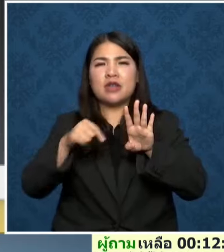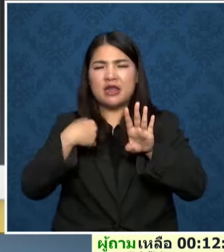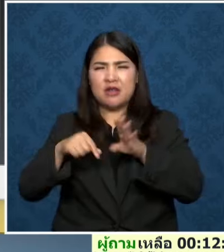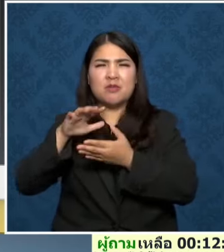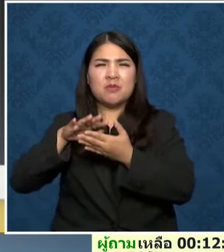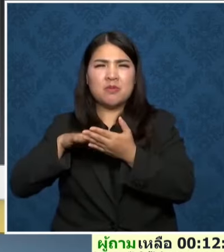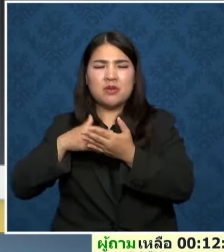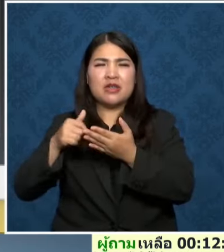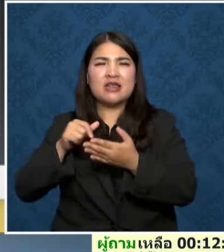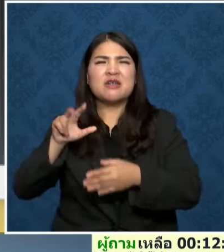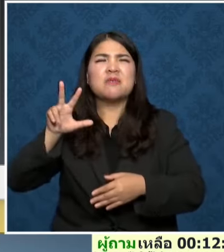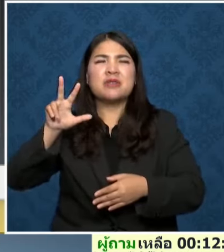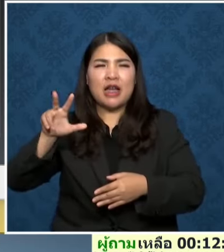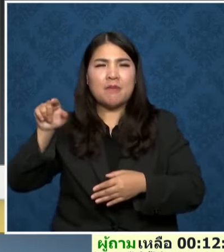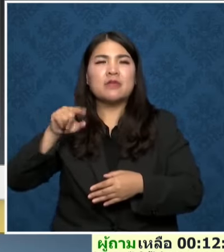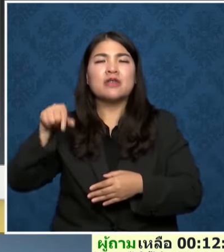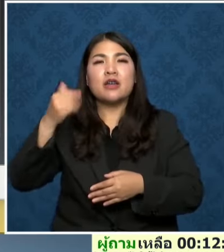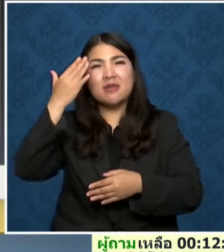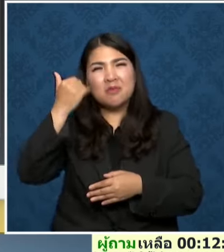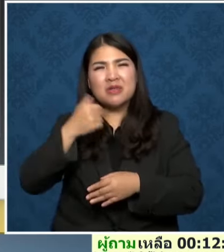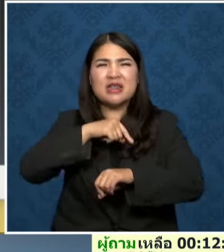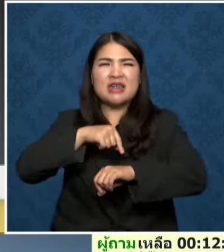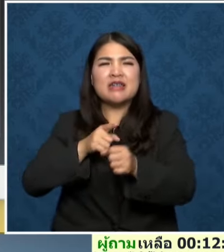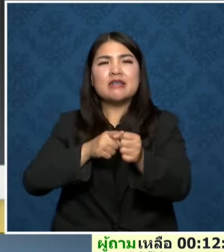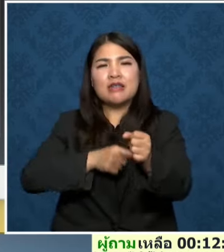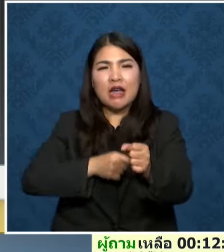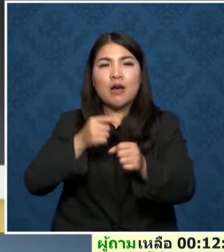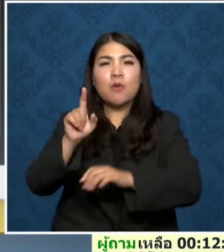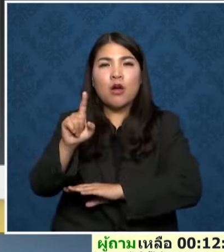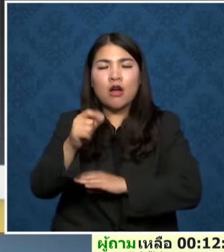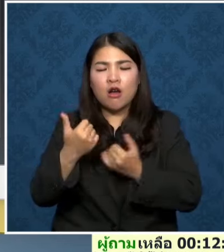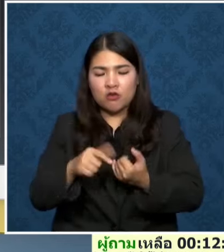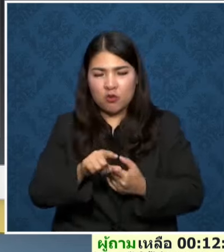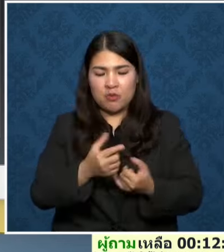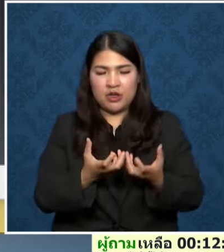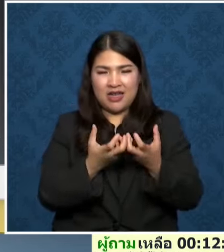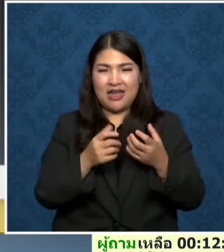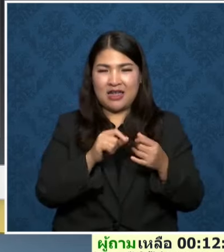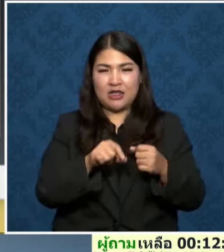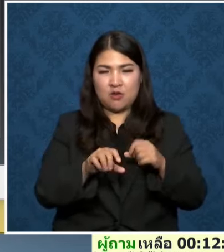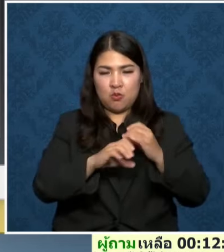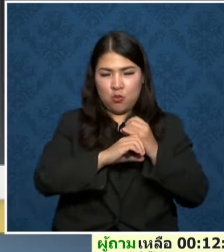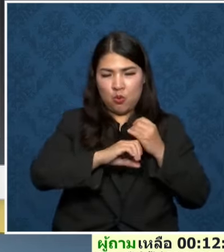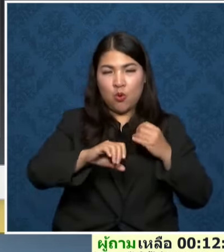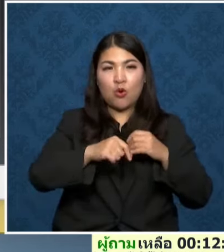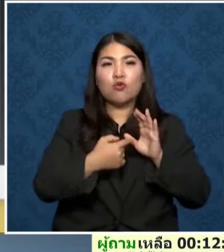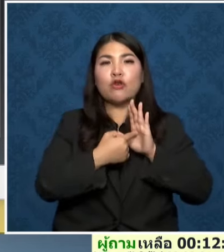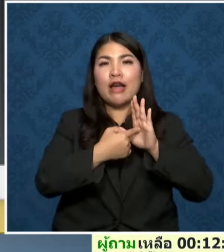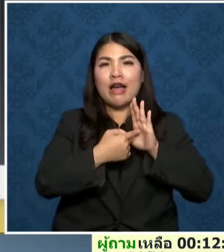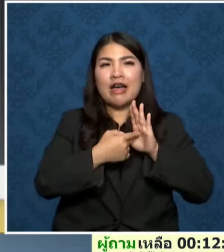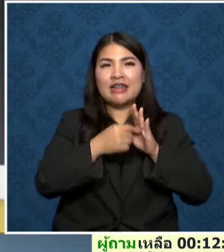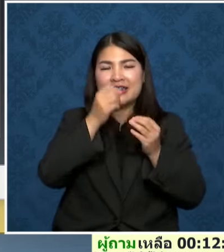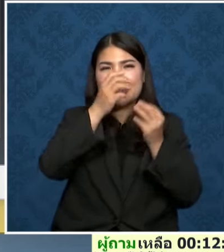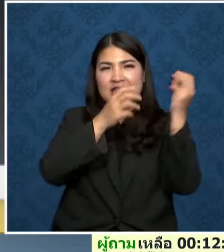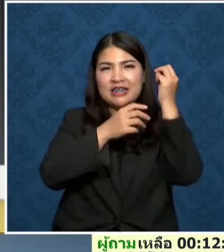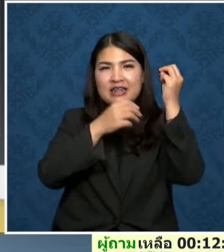แผนประมาณ 3%สาเหตุที่ร้าช้าสึบเนื่องจากต้องมีการย้ายระบบสอนุปโภคเช่นเรื่องของส